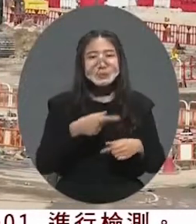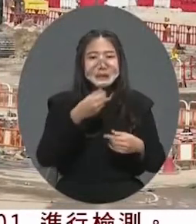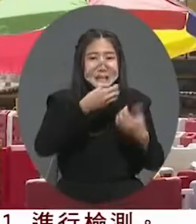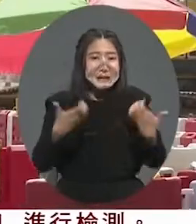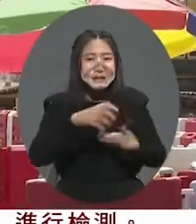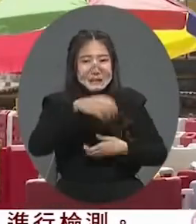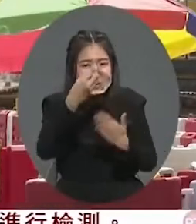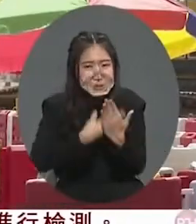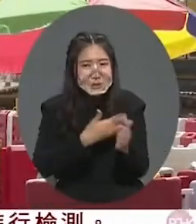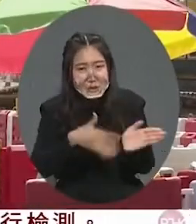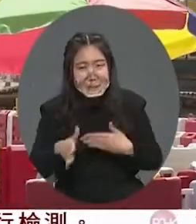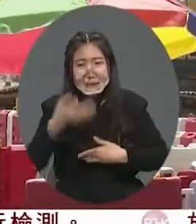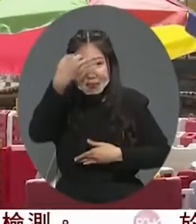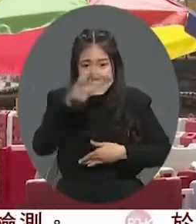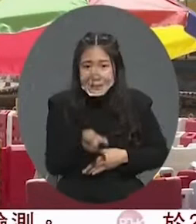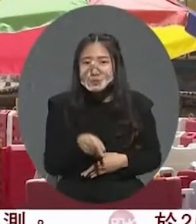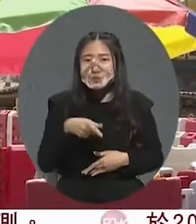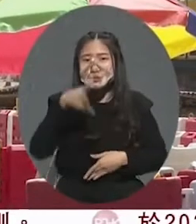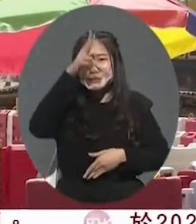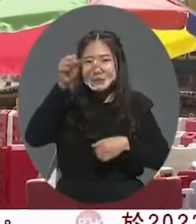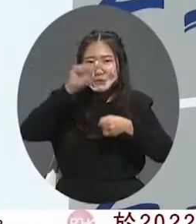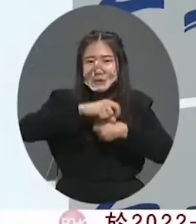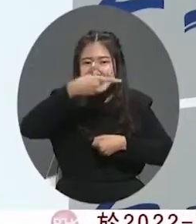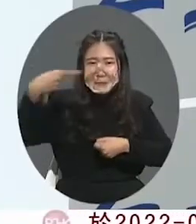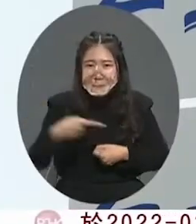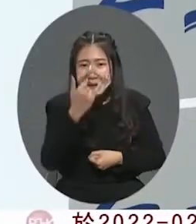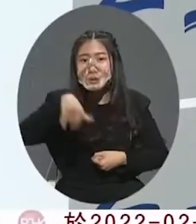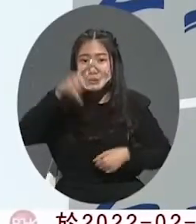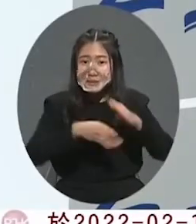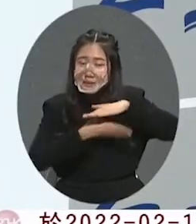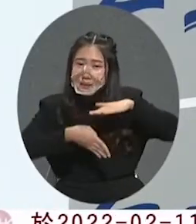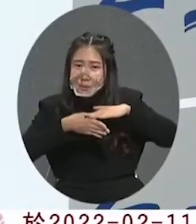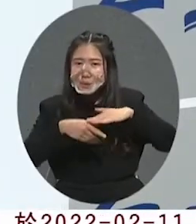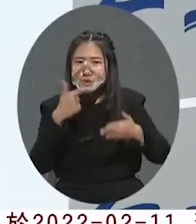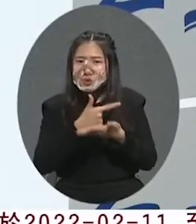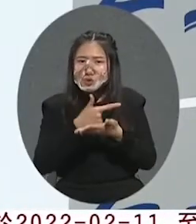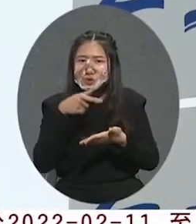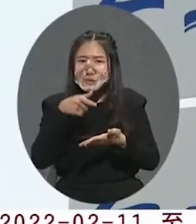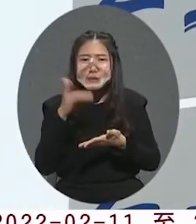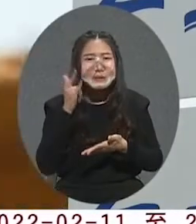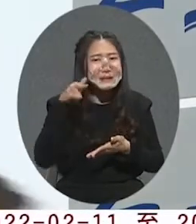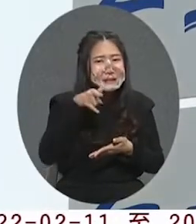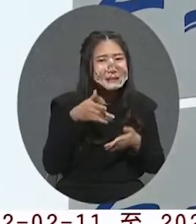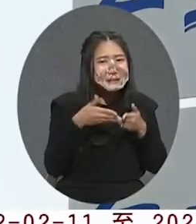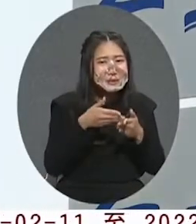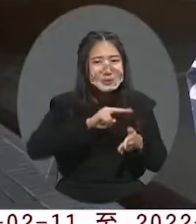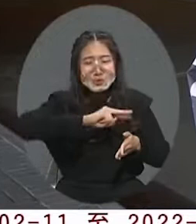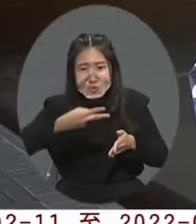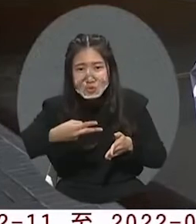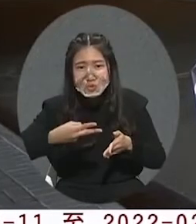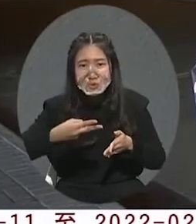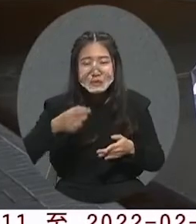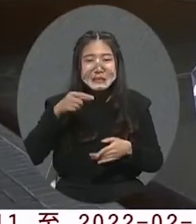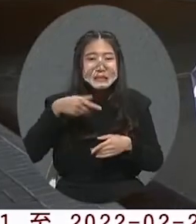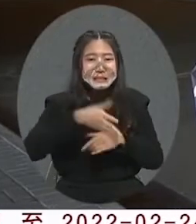安排，包括三月政府就會增加多16000個單位，主要是來自啟德郵輪碼頭改裝以及社區